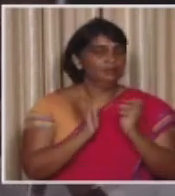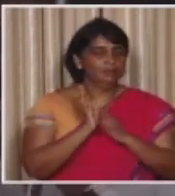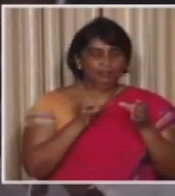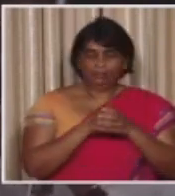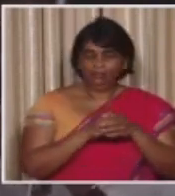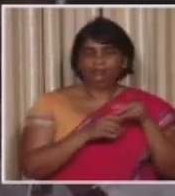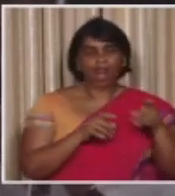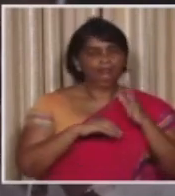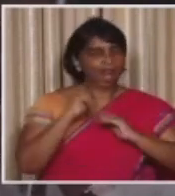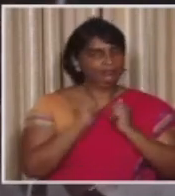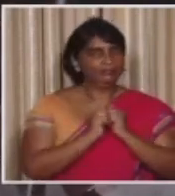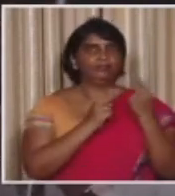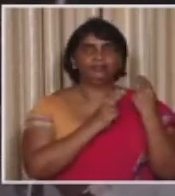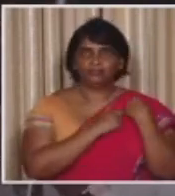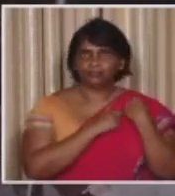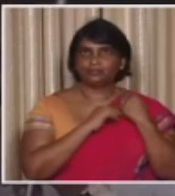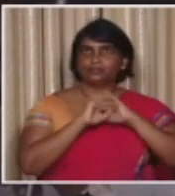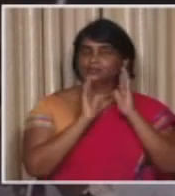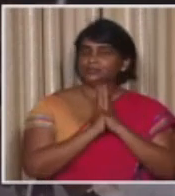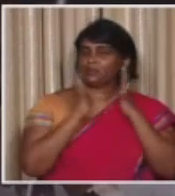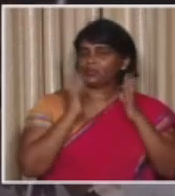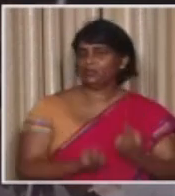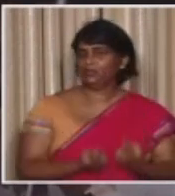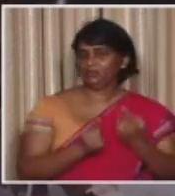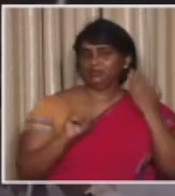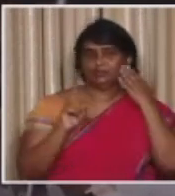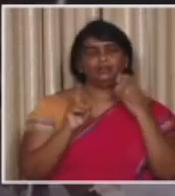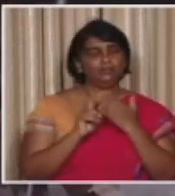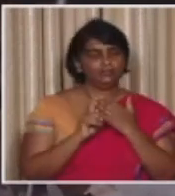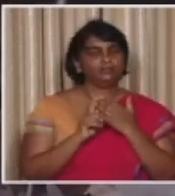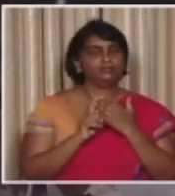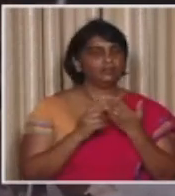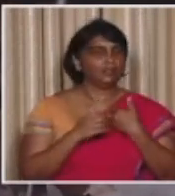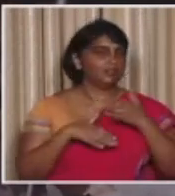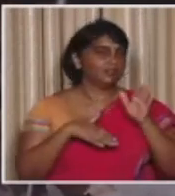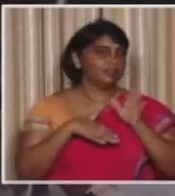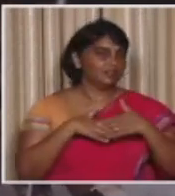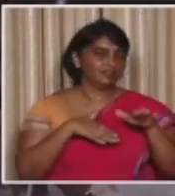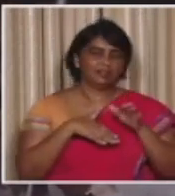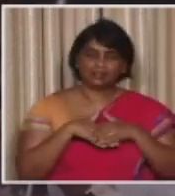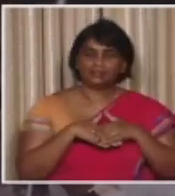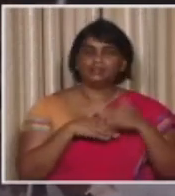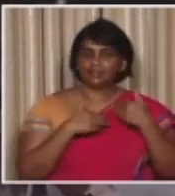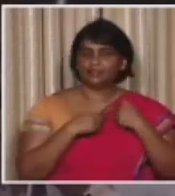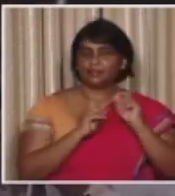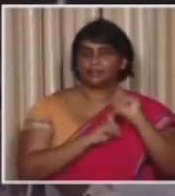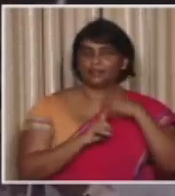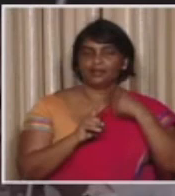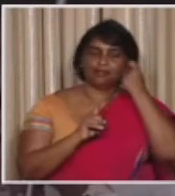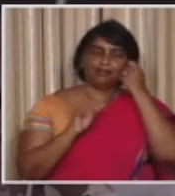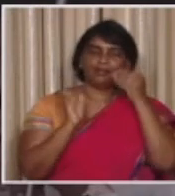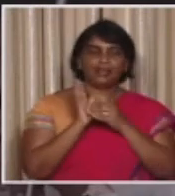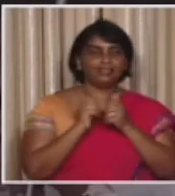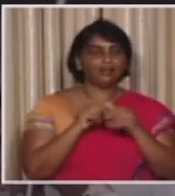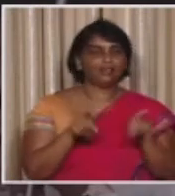சபாவே காரியபாரிய வகக்கீம் சஹே அடுபாடுகாம் பிலிபந்த மகே அத்தியக்கீம் பிலிபந்த மே சபாவே அதஹஸ் இதிரிபாத்